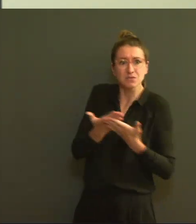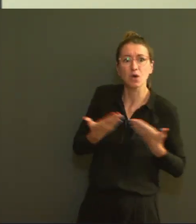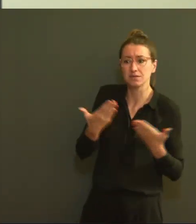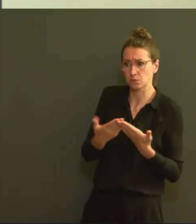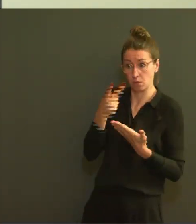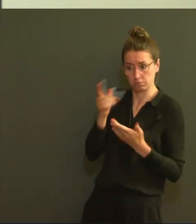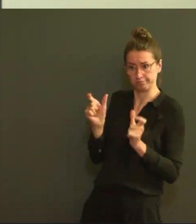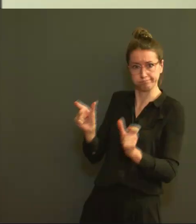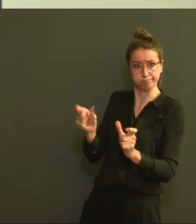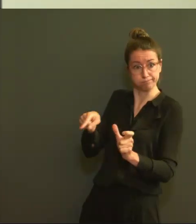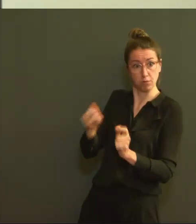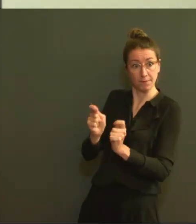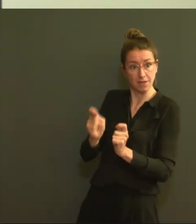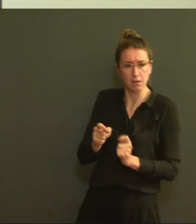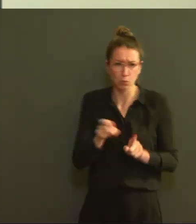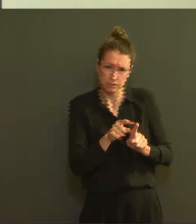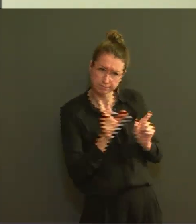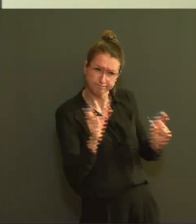dans les semaines à venir.